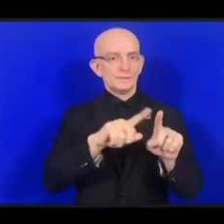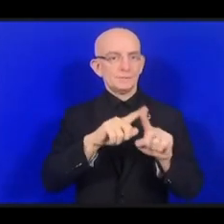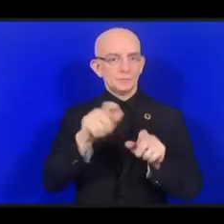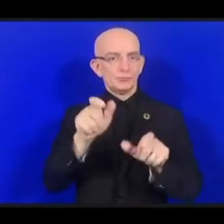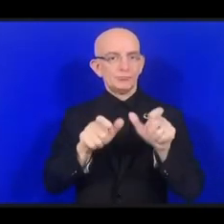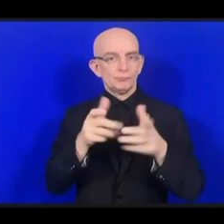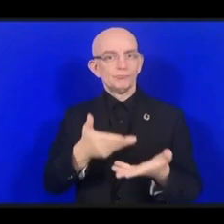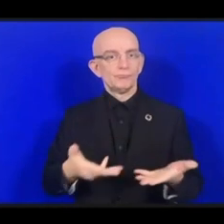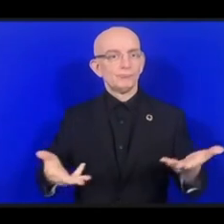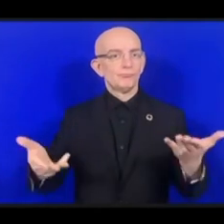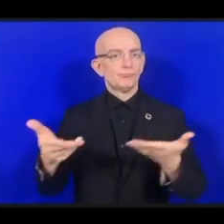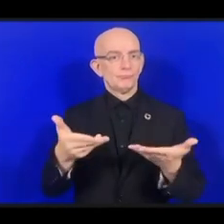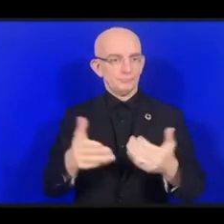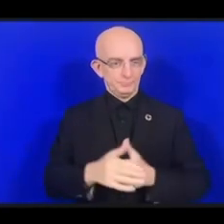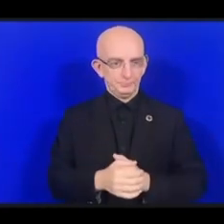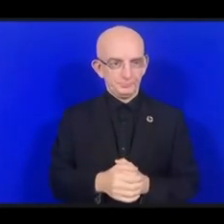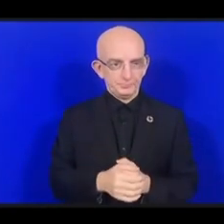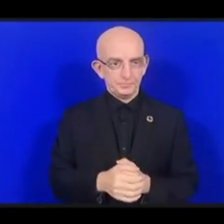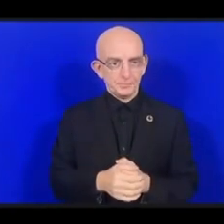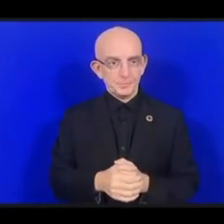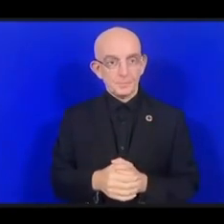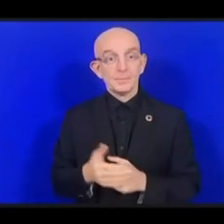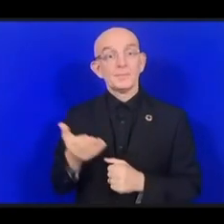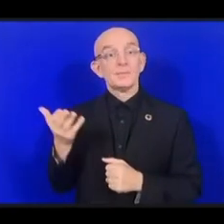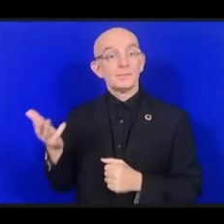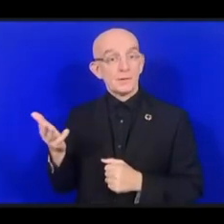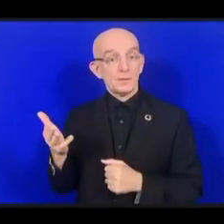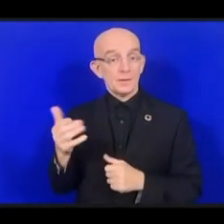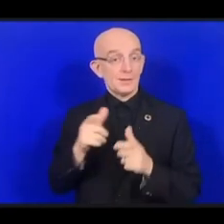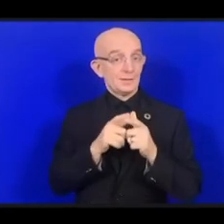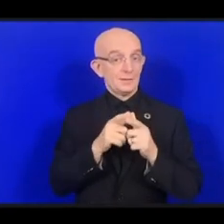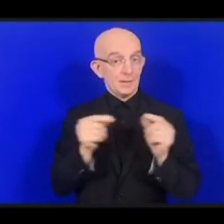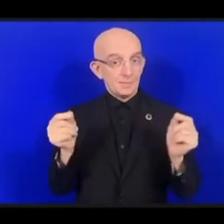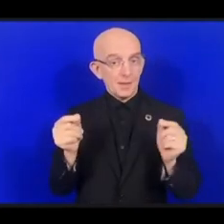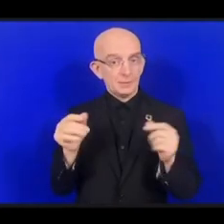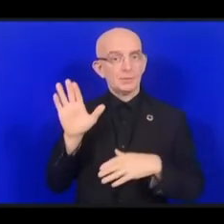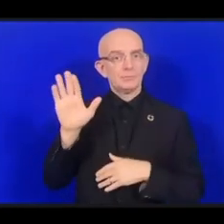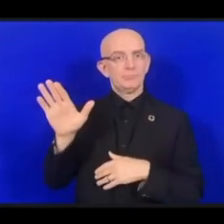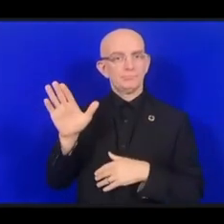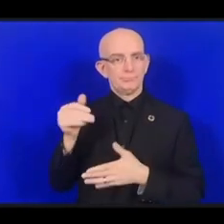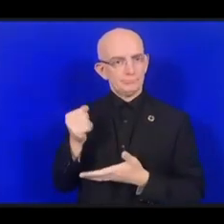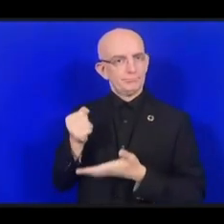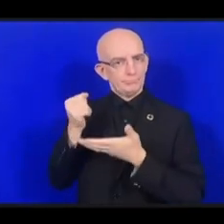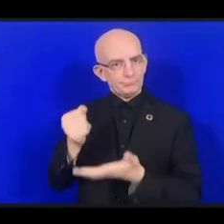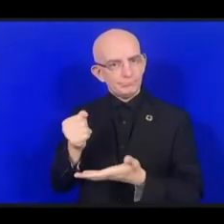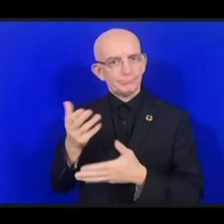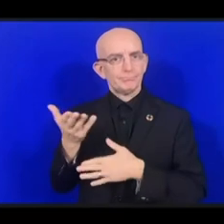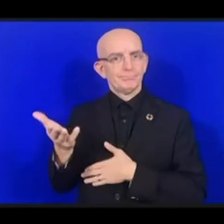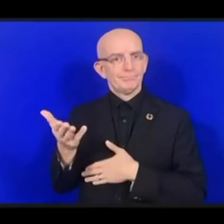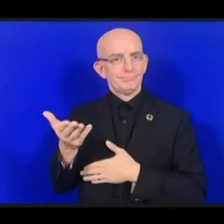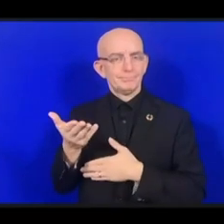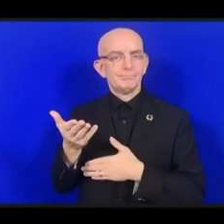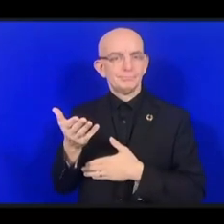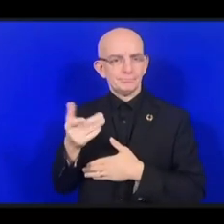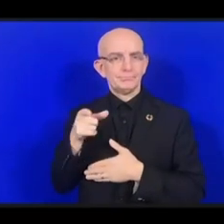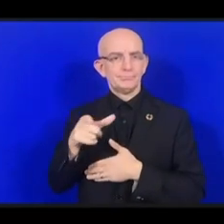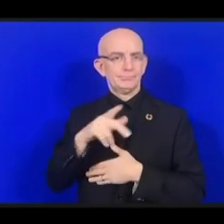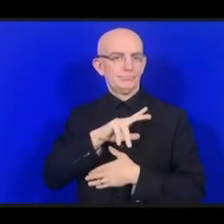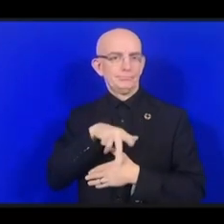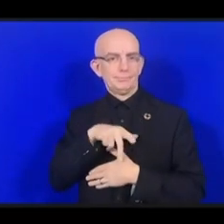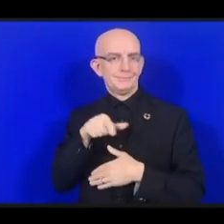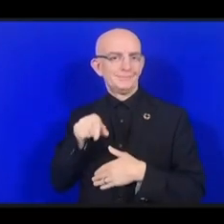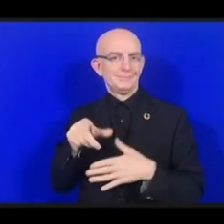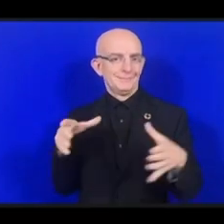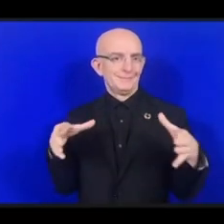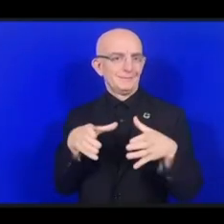جمعيه اتقان الكانجي اليابانيه واما اليوم فسيك تب حرف كانجي واحد يمثل منتدى